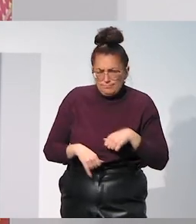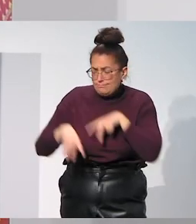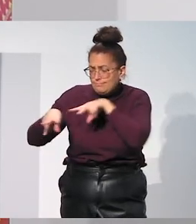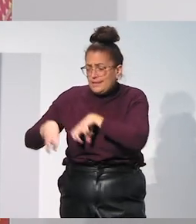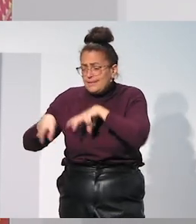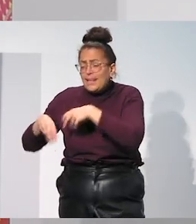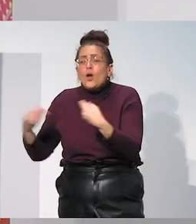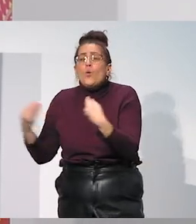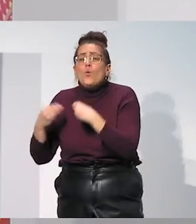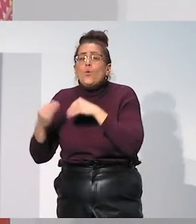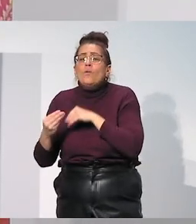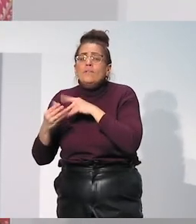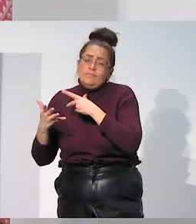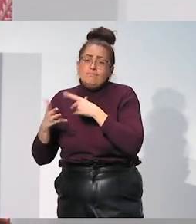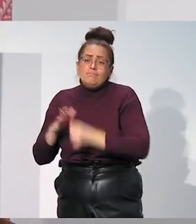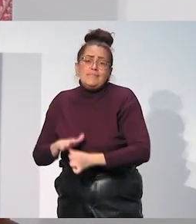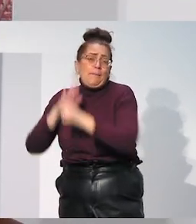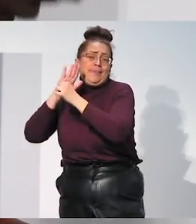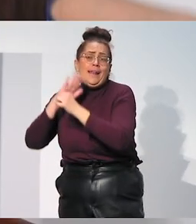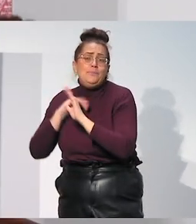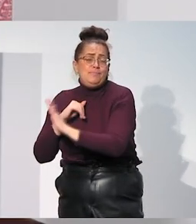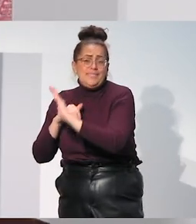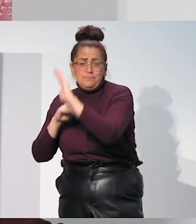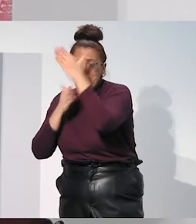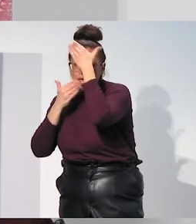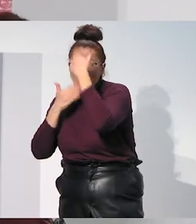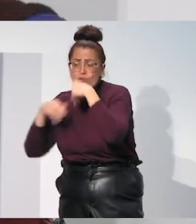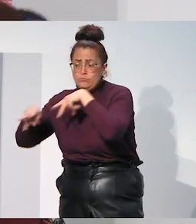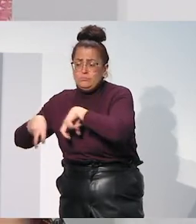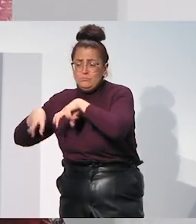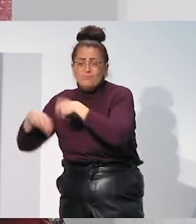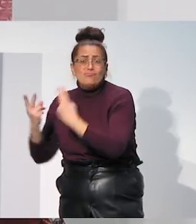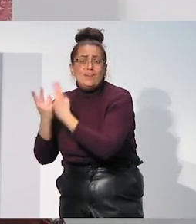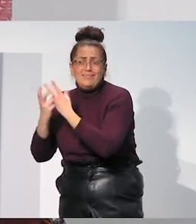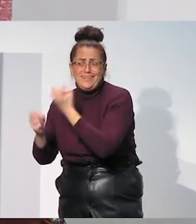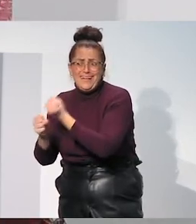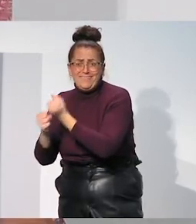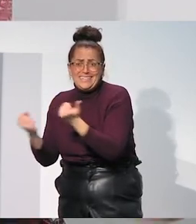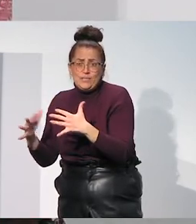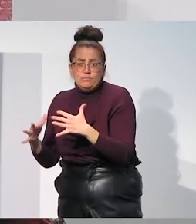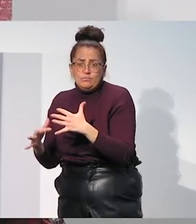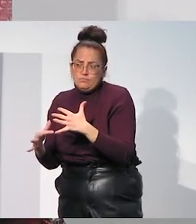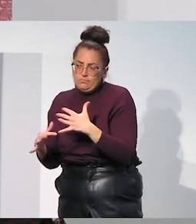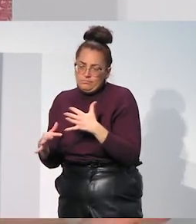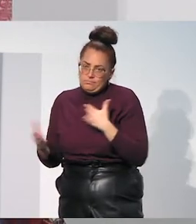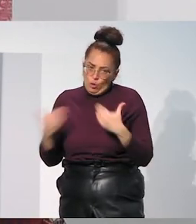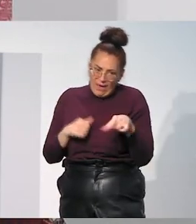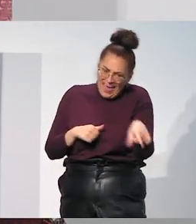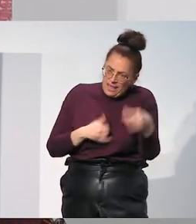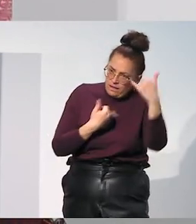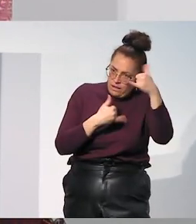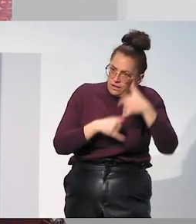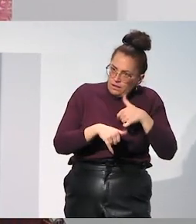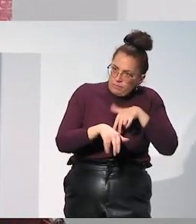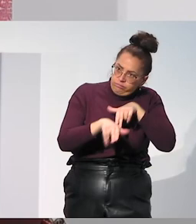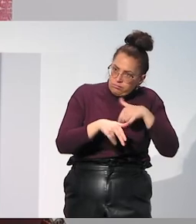à Casablanca. Autant dire le rêve. Voilà. Une autre vie. Une autre vie. Il a appris à